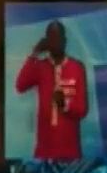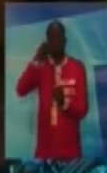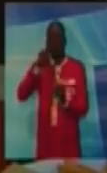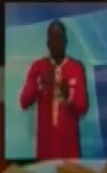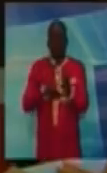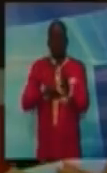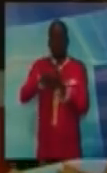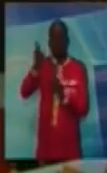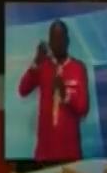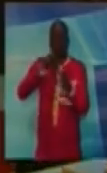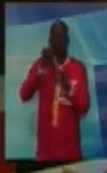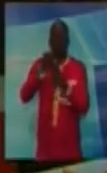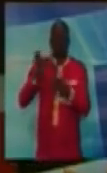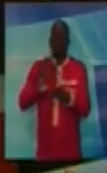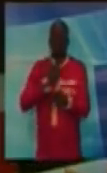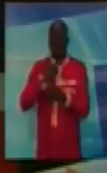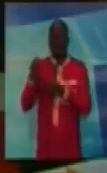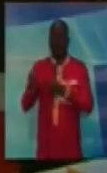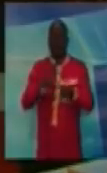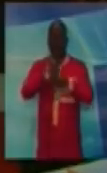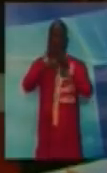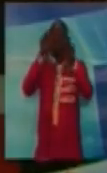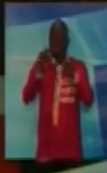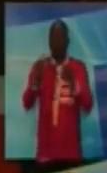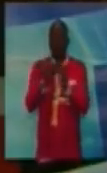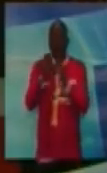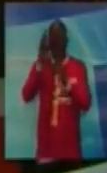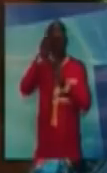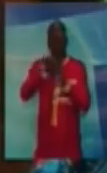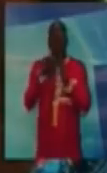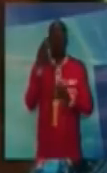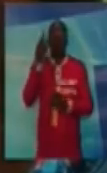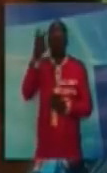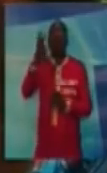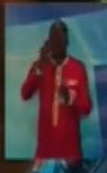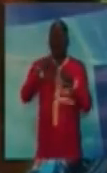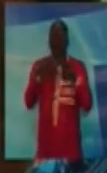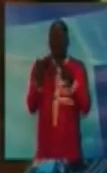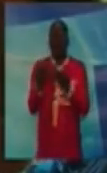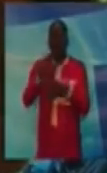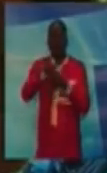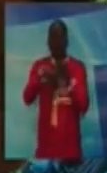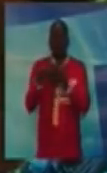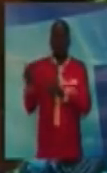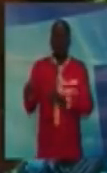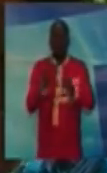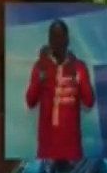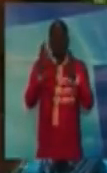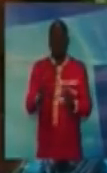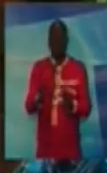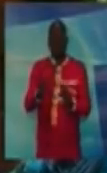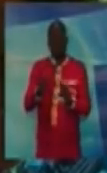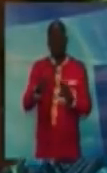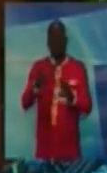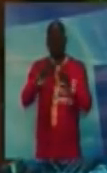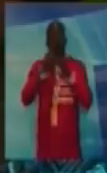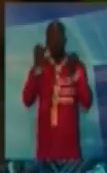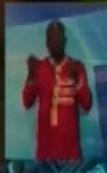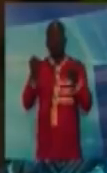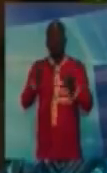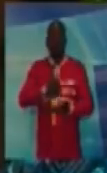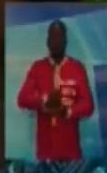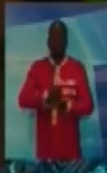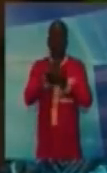d'expression directe. Nous allons aborder ces questions-là également pour voir comment est-ce qu'on fait pour que tous ces acteurs médiatiques-là puissent